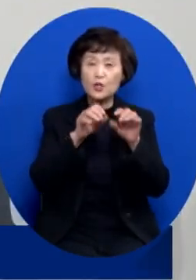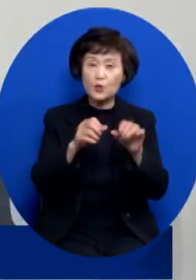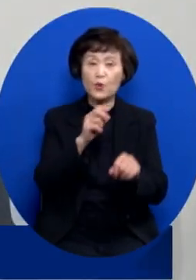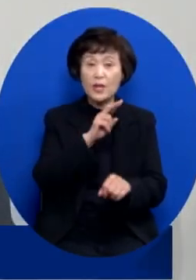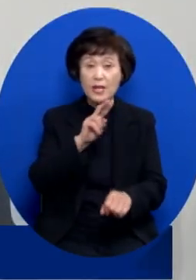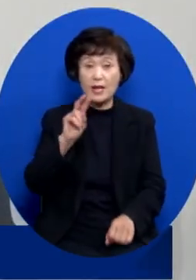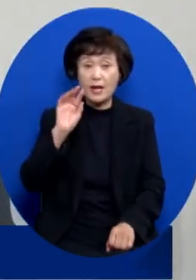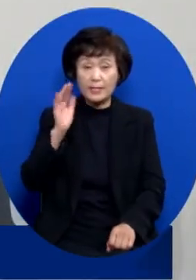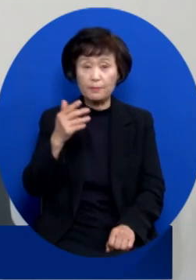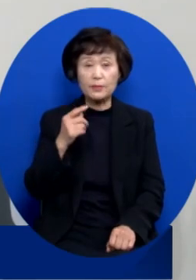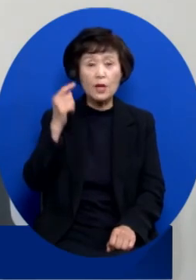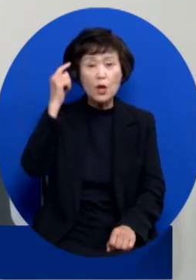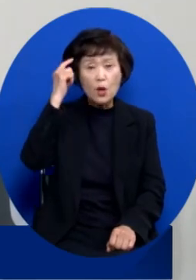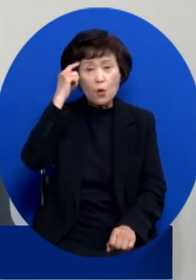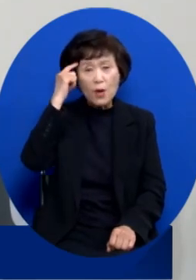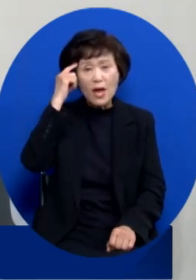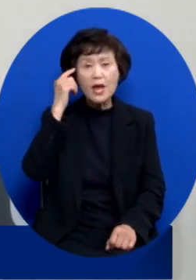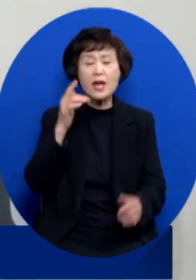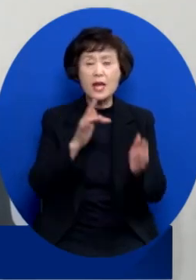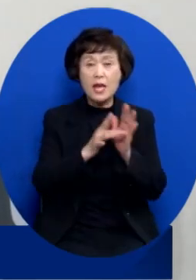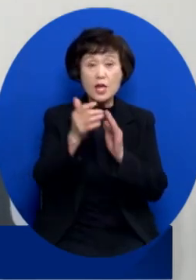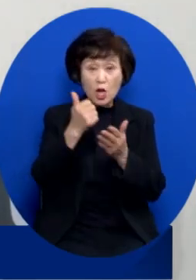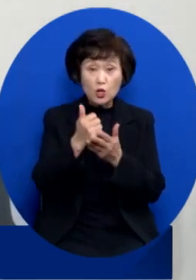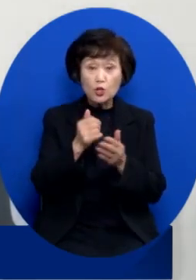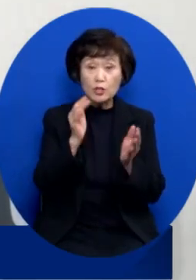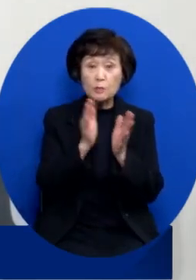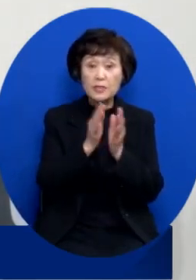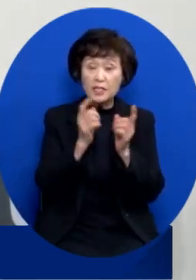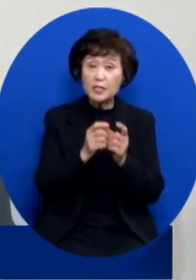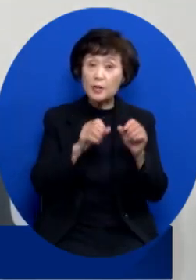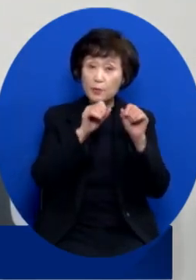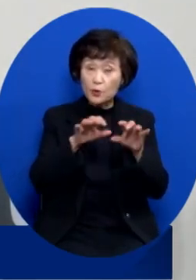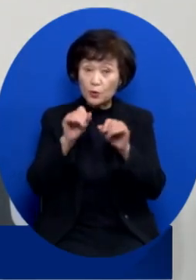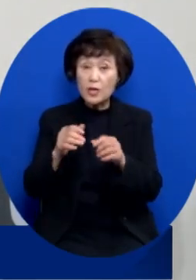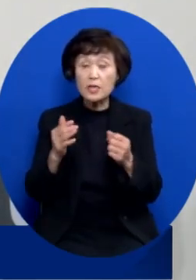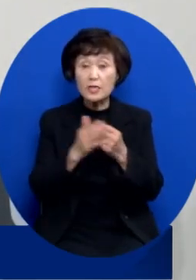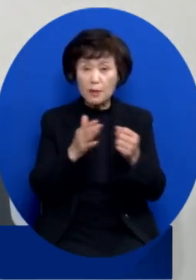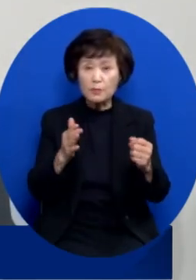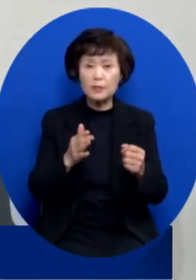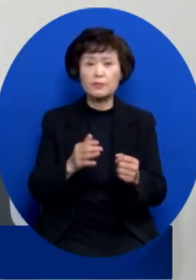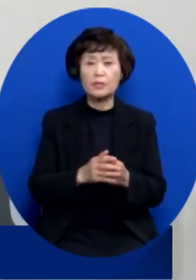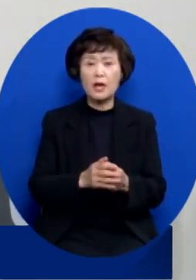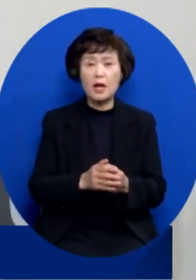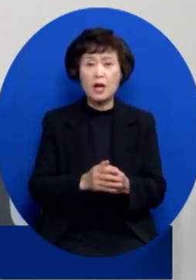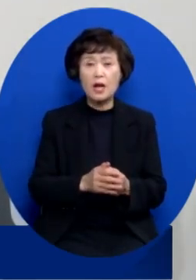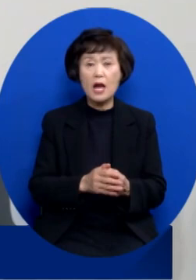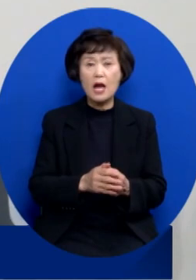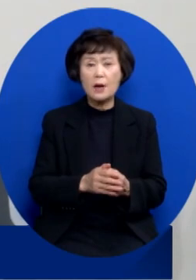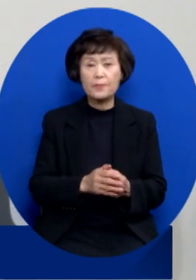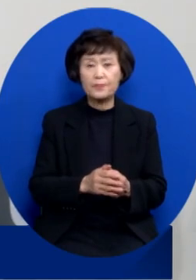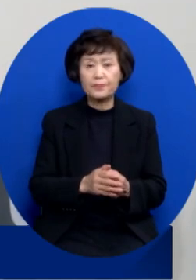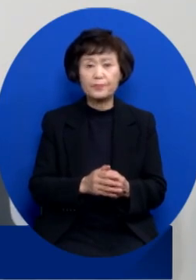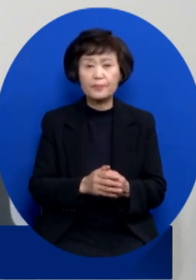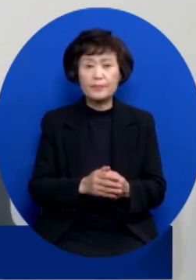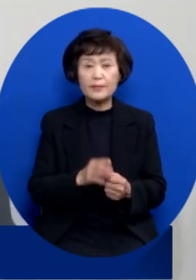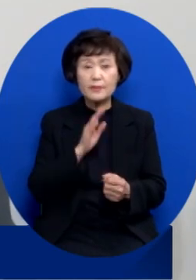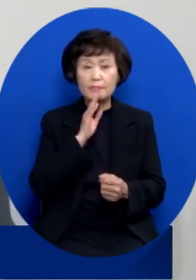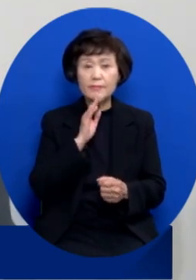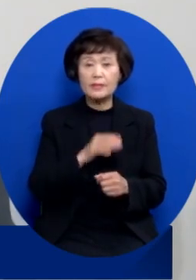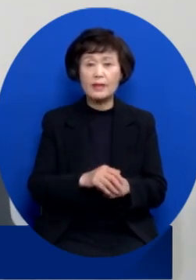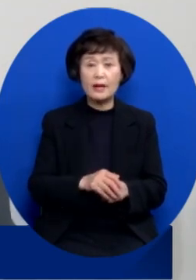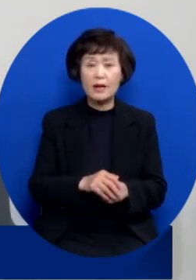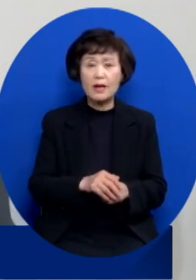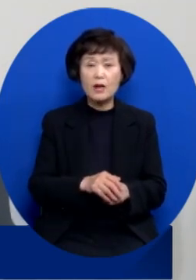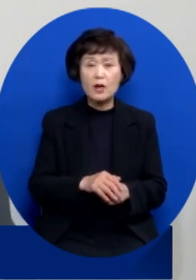앉아서 성도들한테 전도하라, 전도하라 하는 게 아니라 직접 나가 전도해야 됩니다. 왜 그래요?